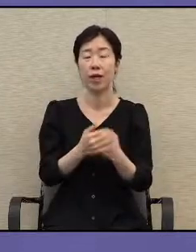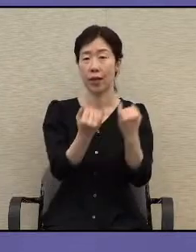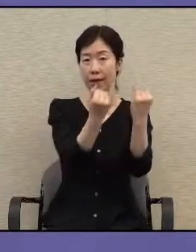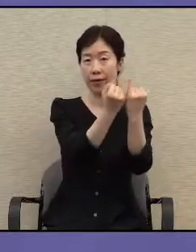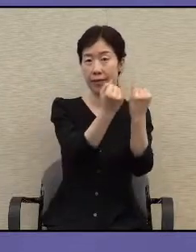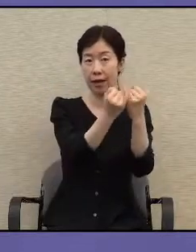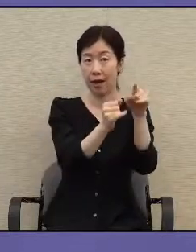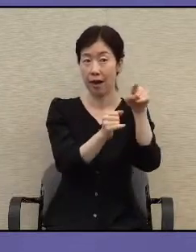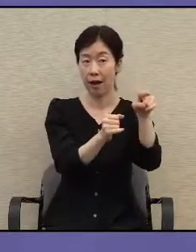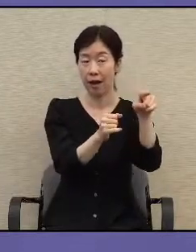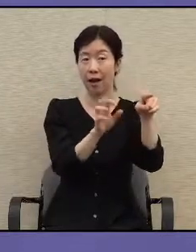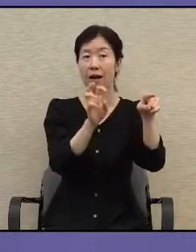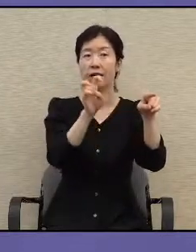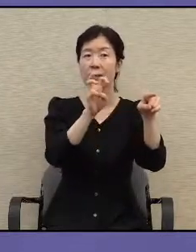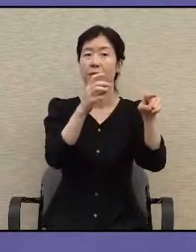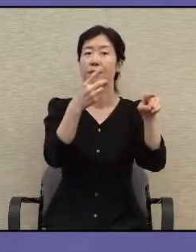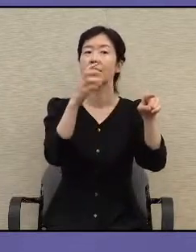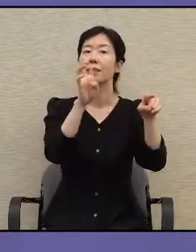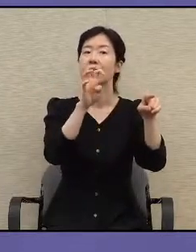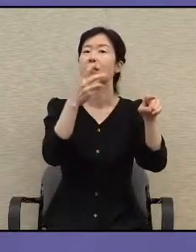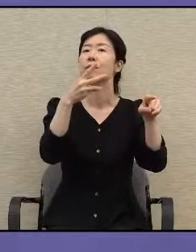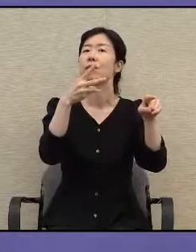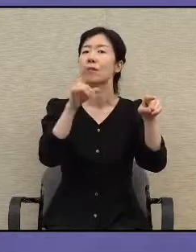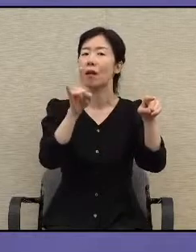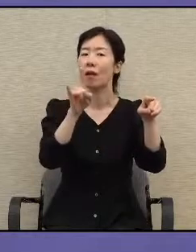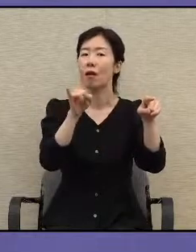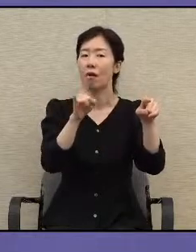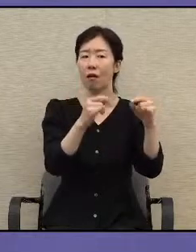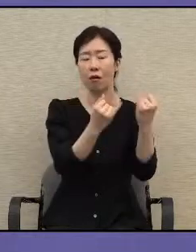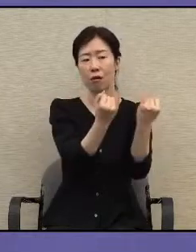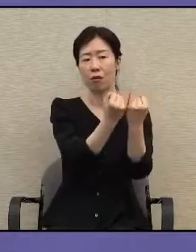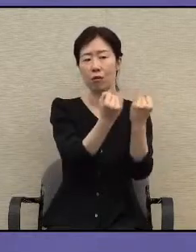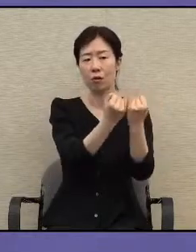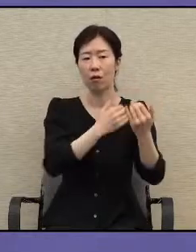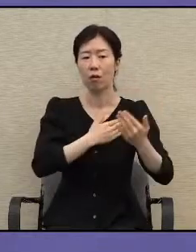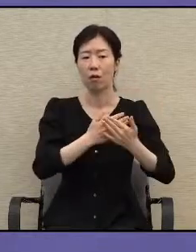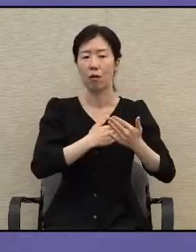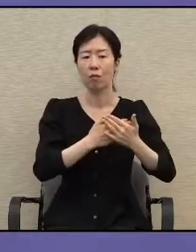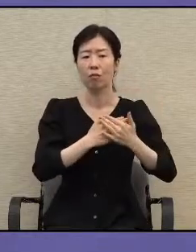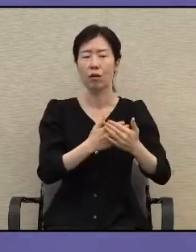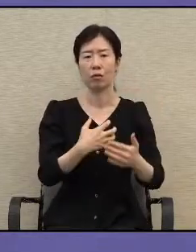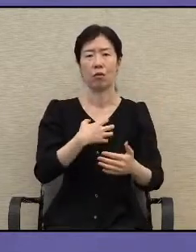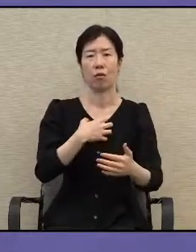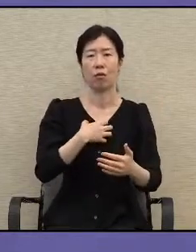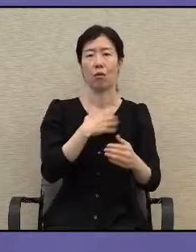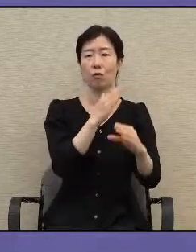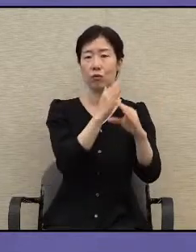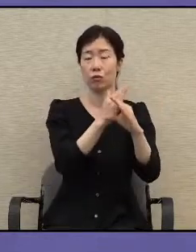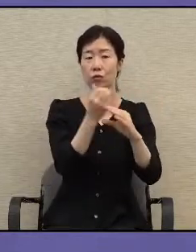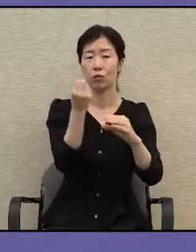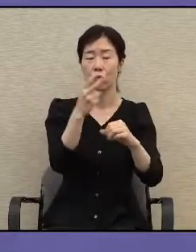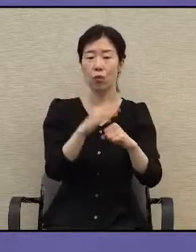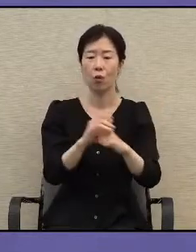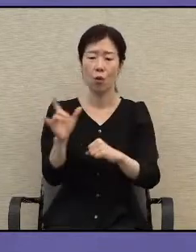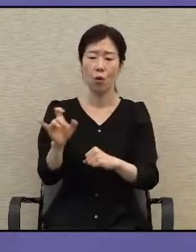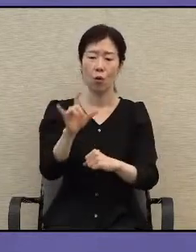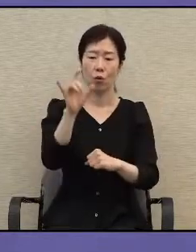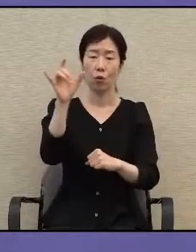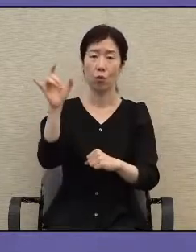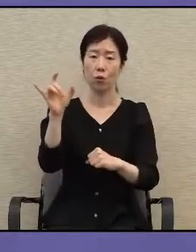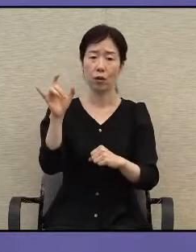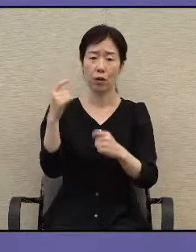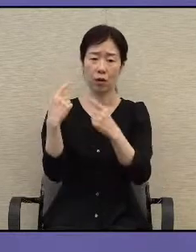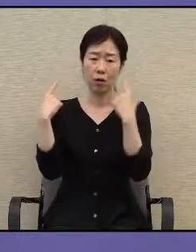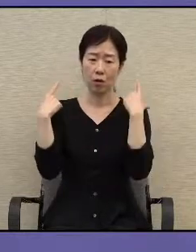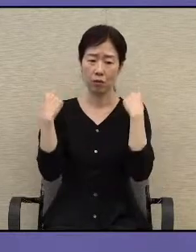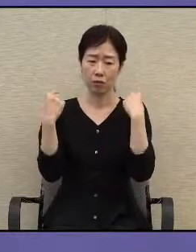여성들, 30대 여성이 굉장히 안 좋은 상황이고요. 이 불안 같은 경우는 장기화되면서 굉장히 감소하고 있음에도 불구하고